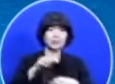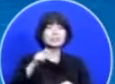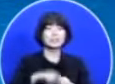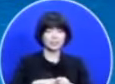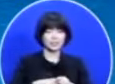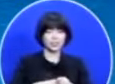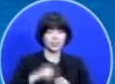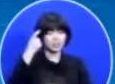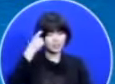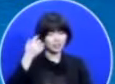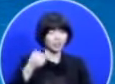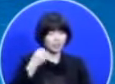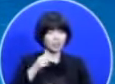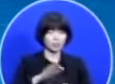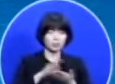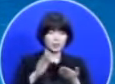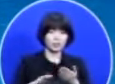이렇게 돼 버립니다